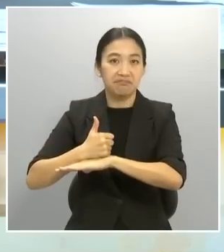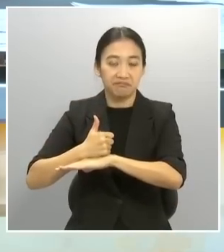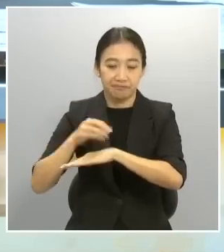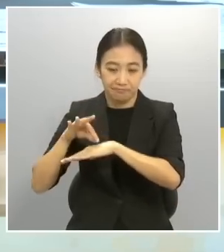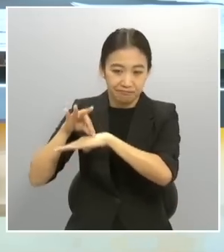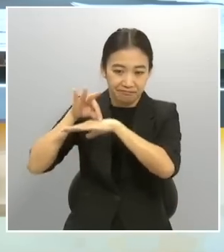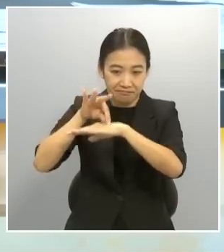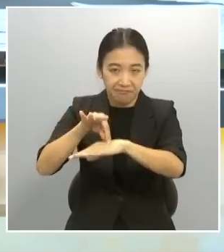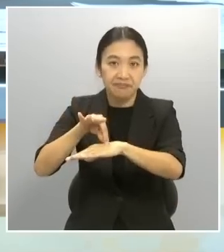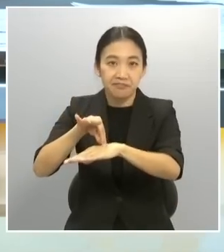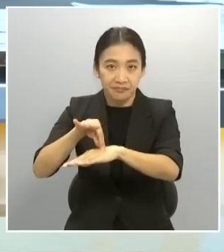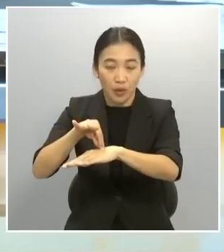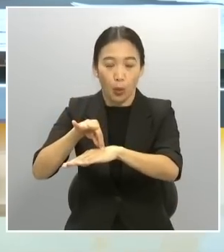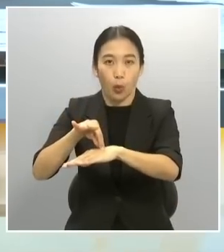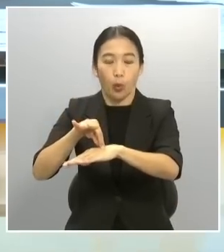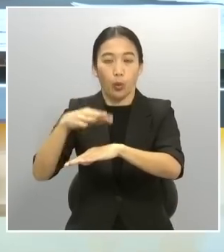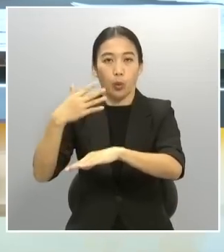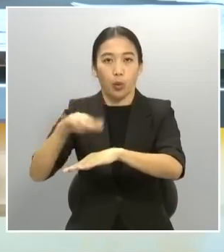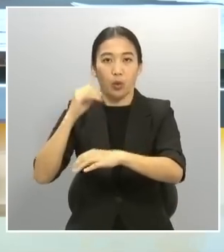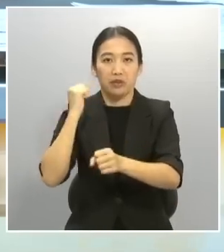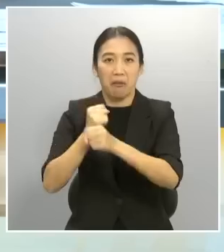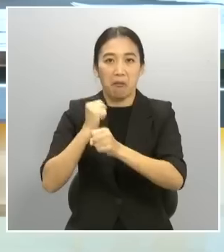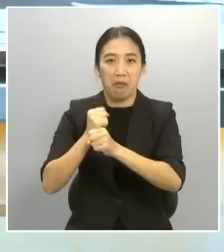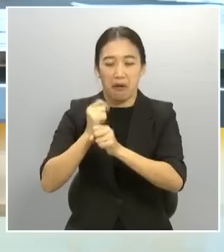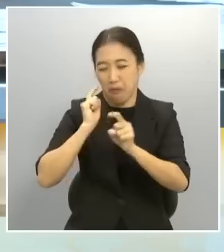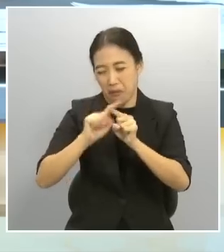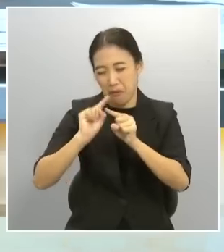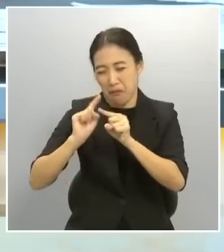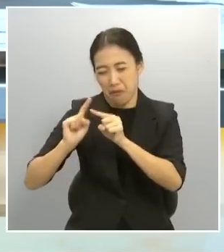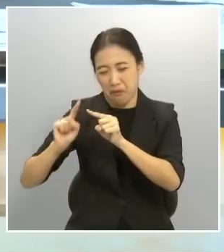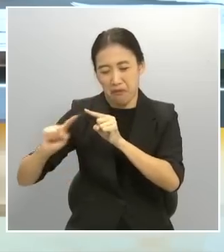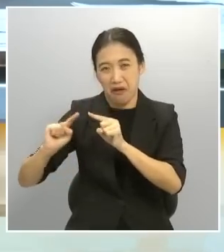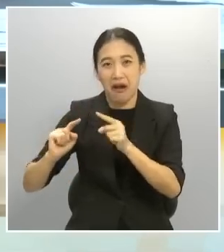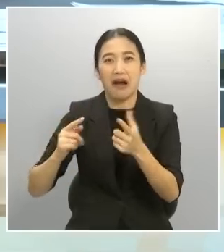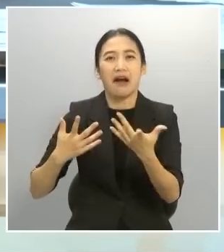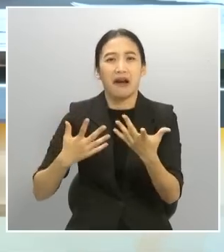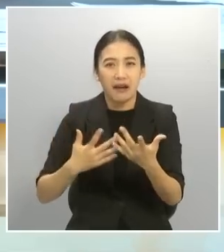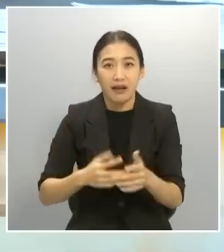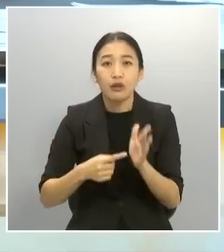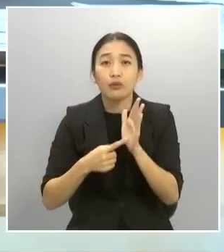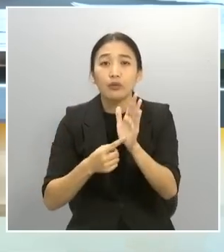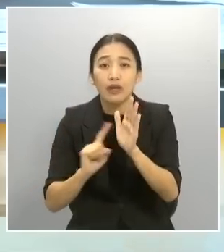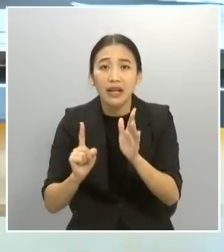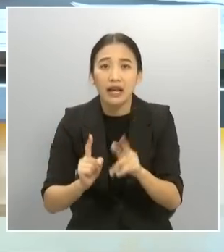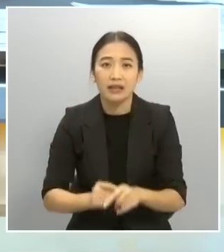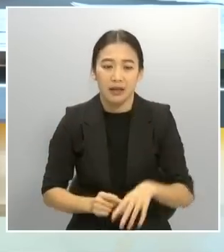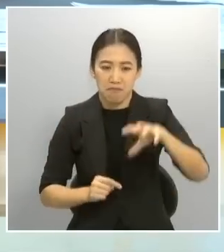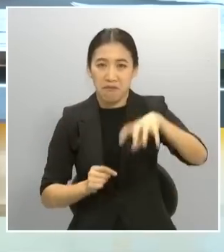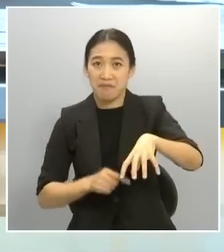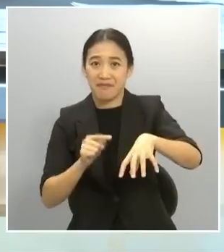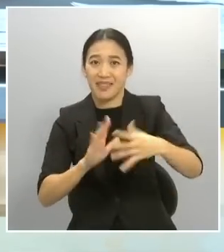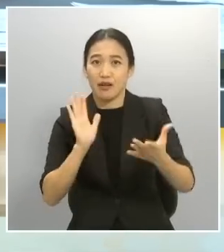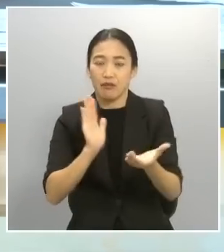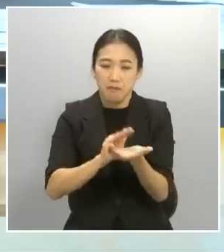ปุ๊บโอ้โหงานมาเต็มเลยตั้งแต่บ่อนใช่ไห ม ที่ท่านพูดกับคุณชัชชาติบอกไม่มีบ่อนพิบ